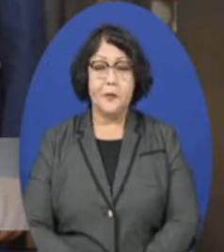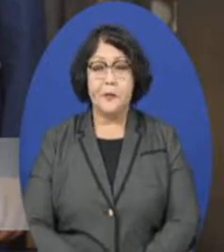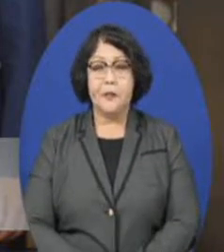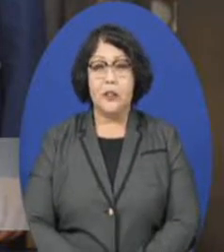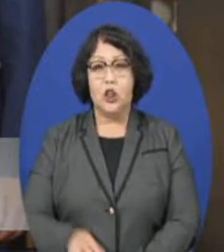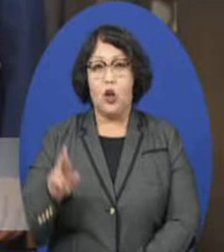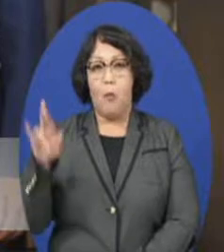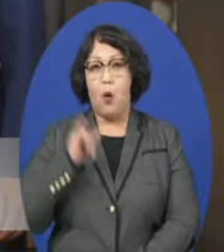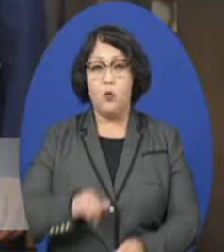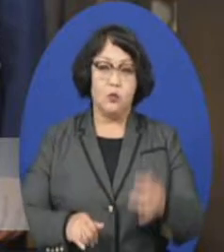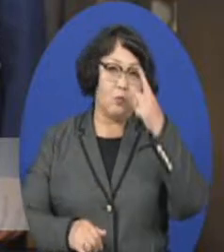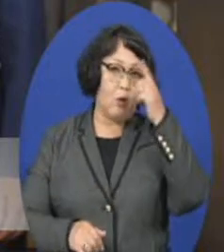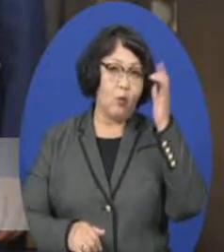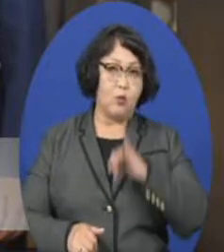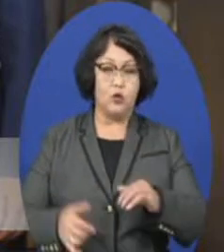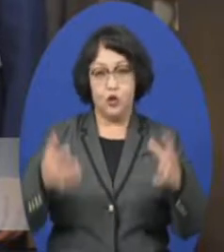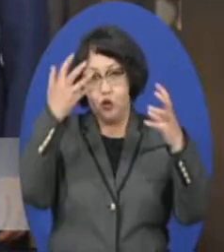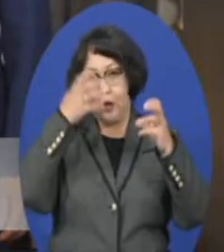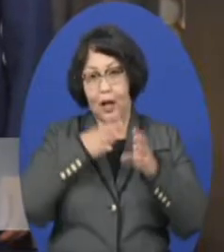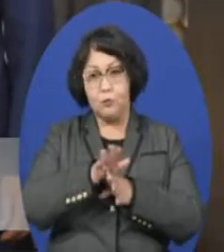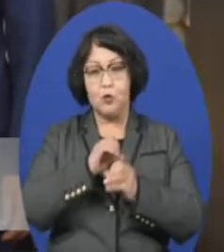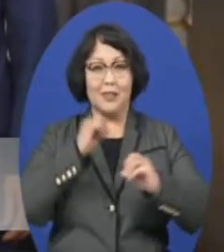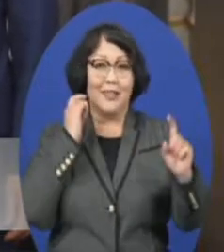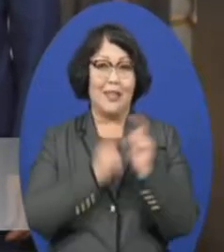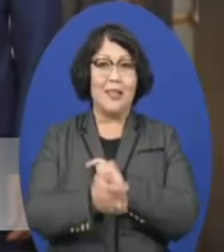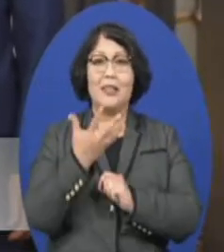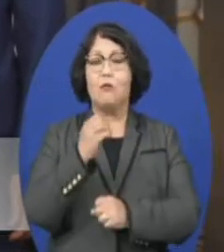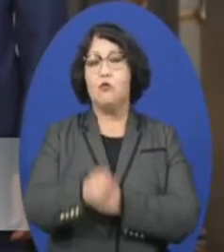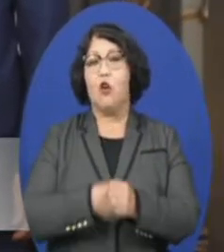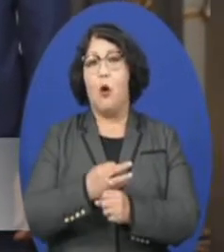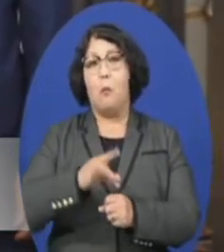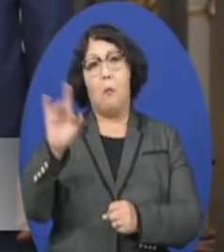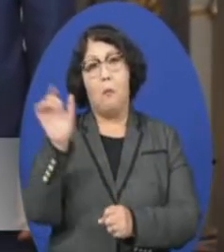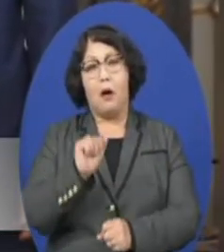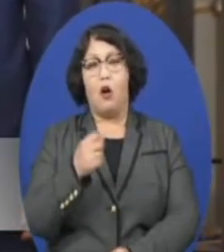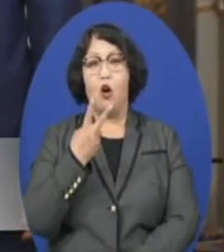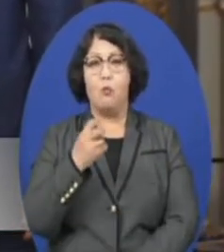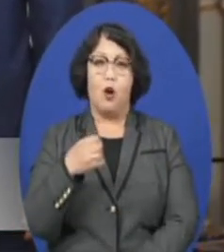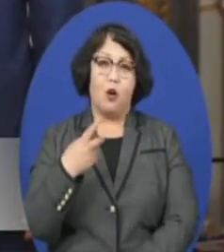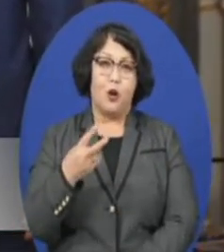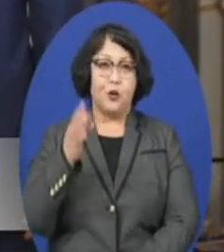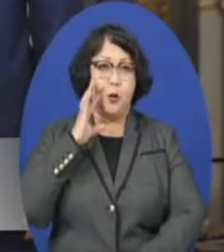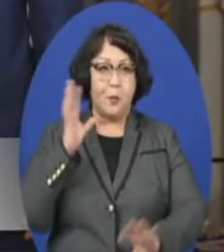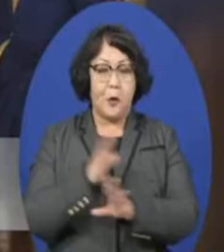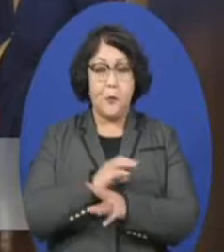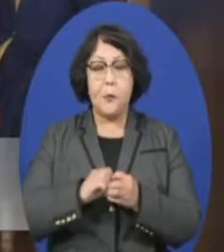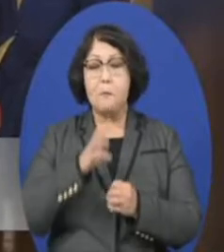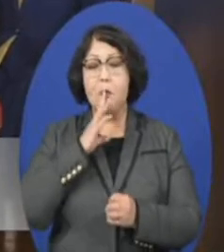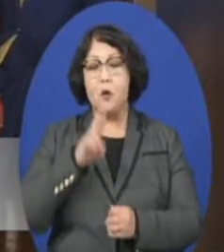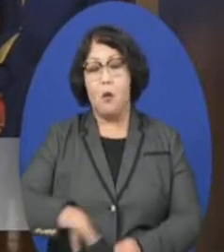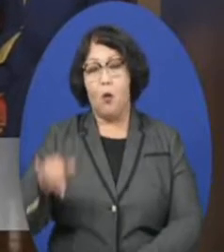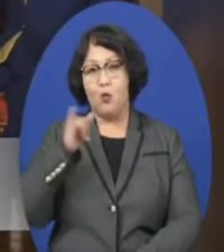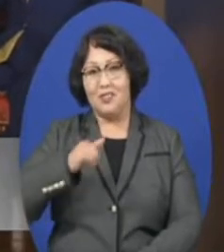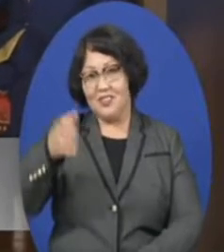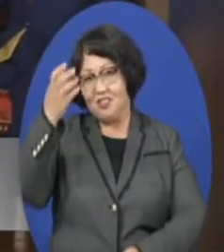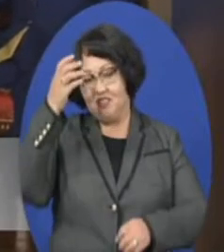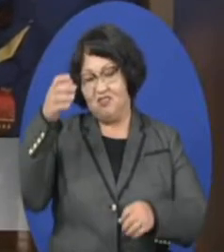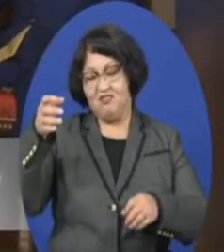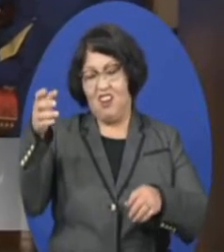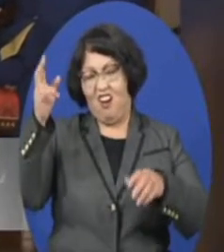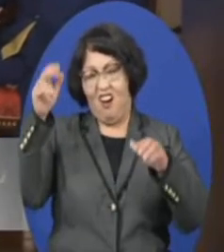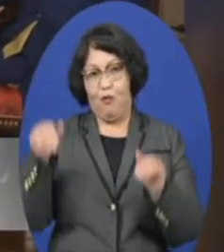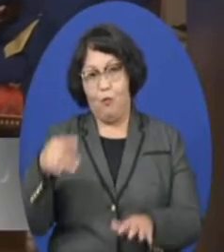Япон улсын хооронд дипломат харилцаа тогтоосны 50 жилийн ой 2022 онд тохино. Ойн хүрээнд Япон улсын цог жавхланд эзэн хаан